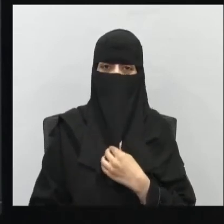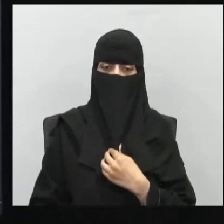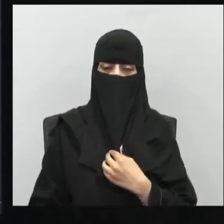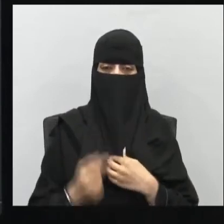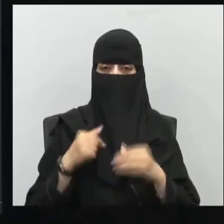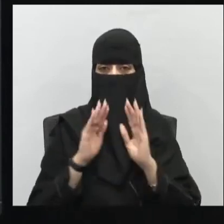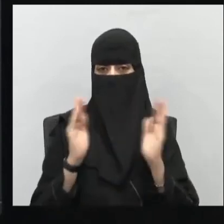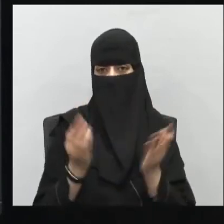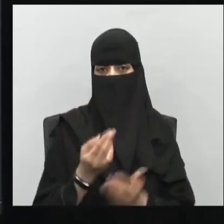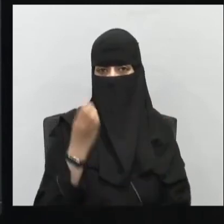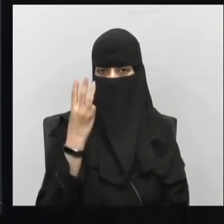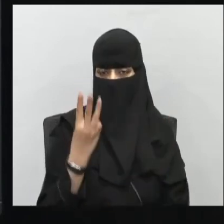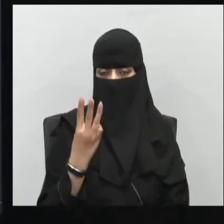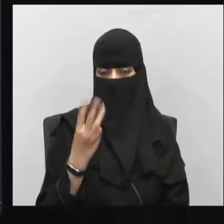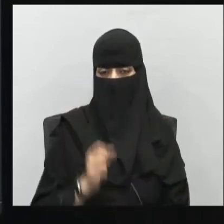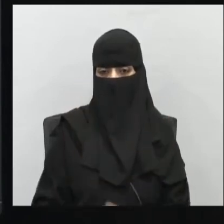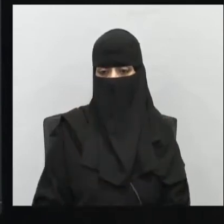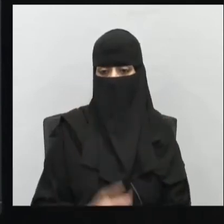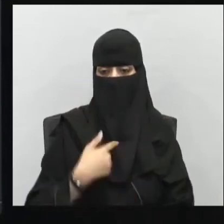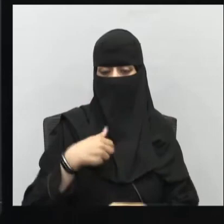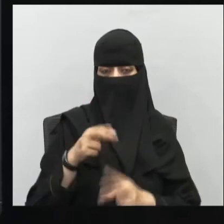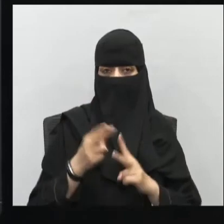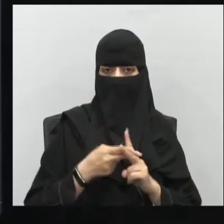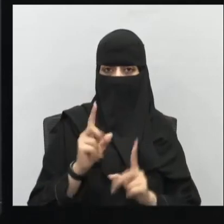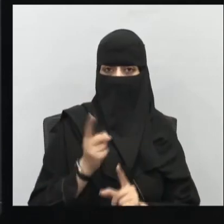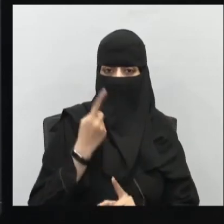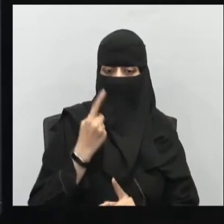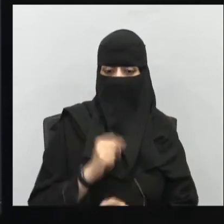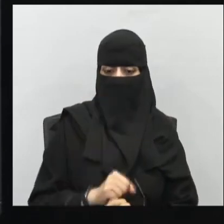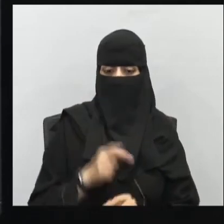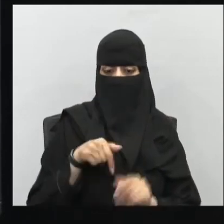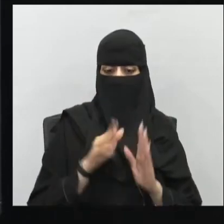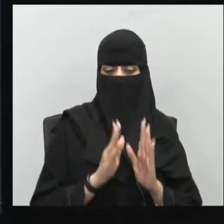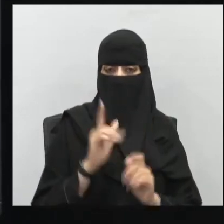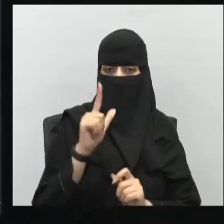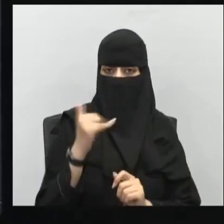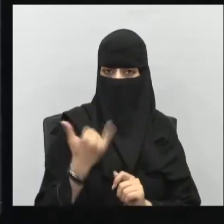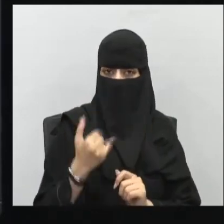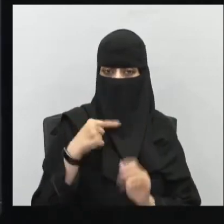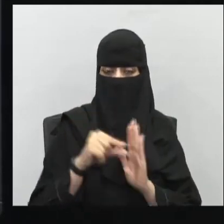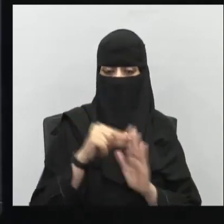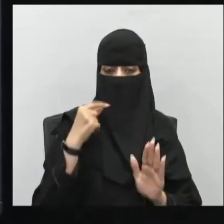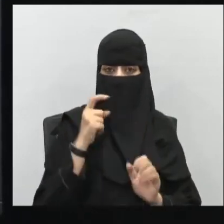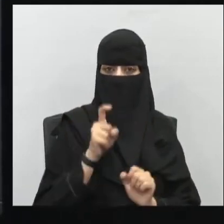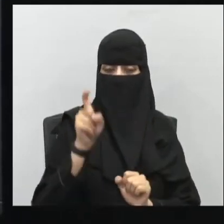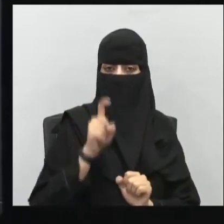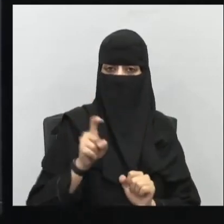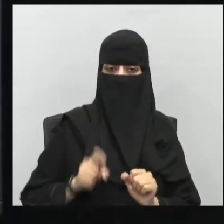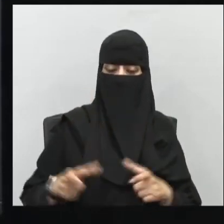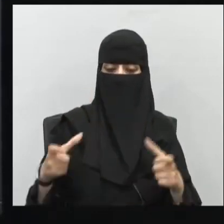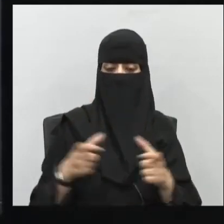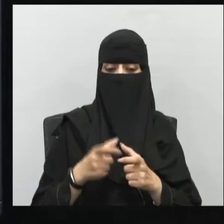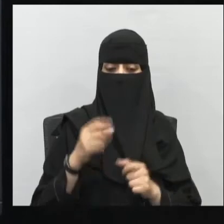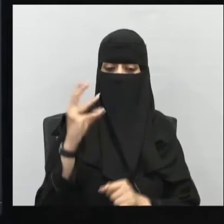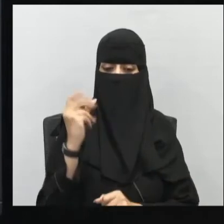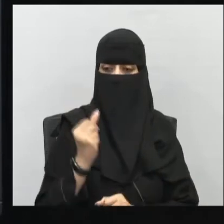الصف الثالث الابتدائي، الفصل الدراسي الأول، المادة لغتي، موضوع الدرس التقويم التجميعي